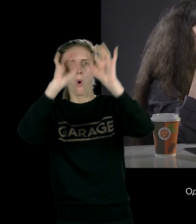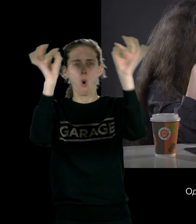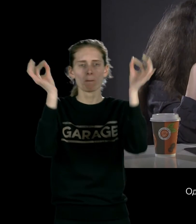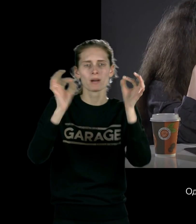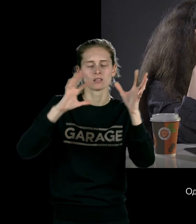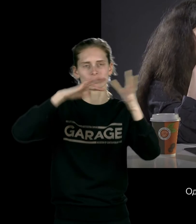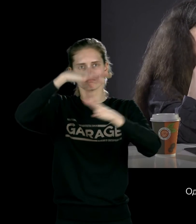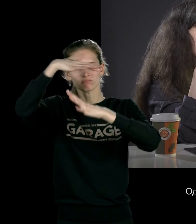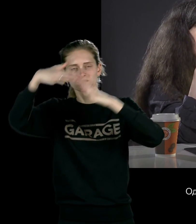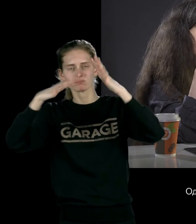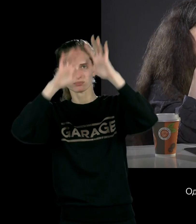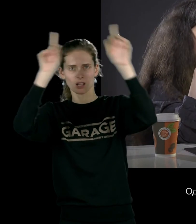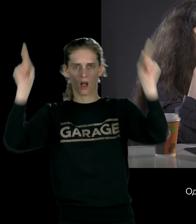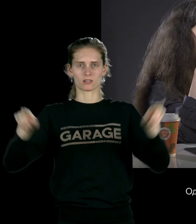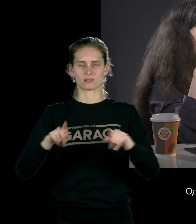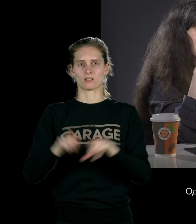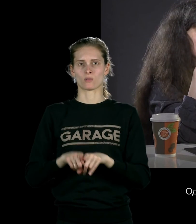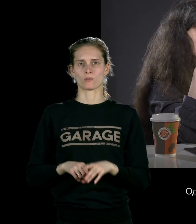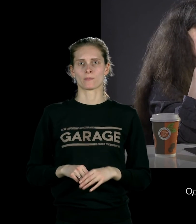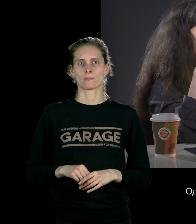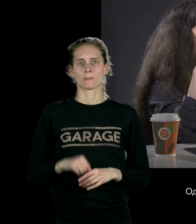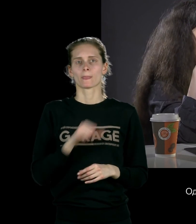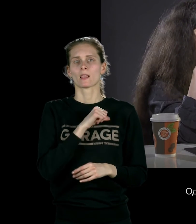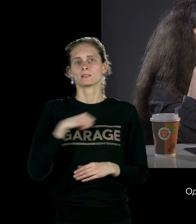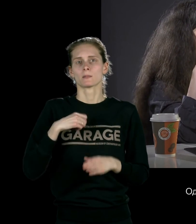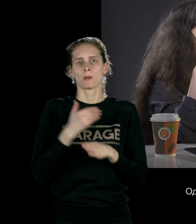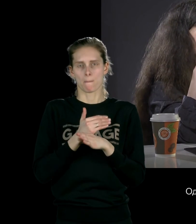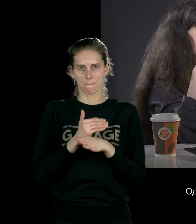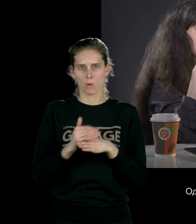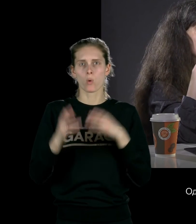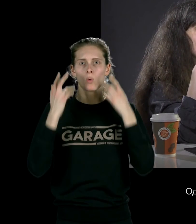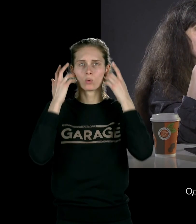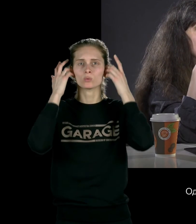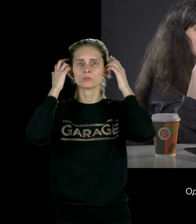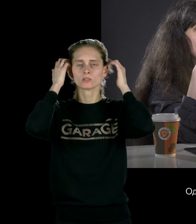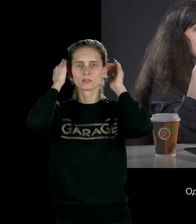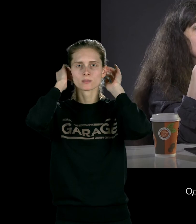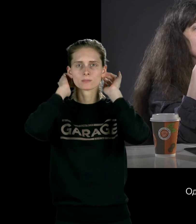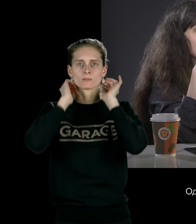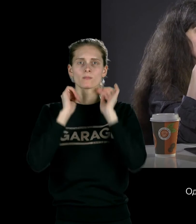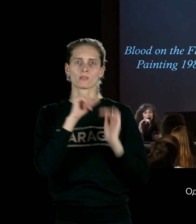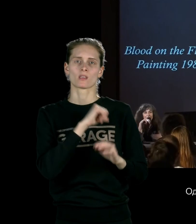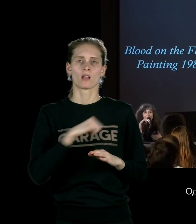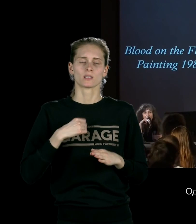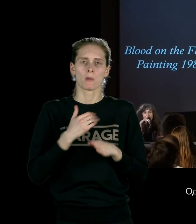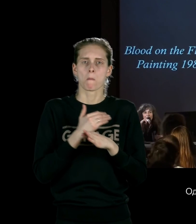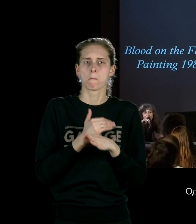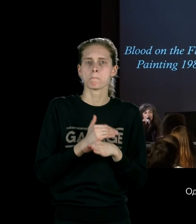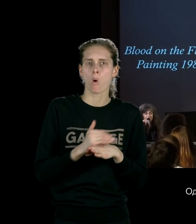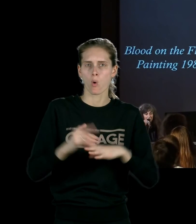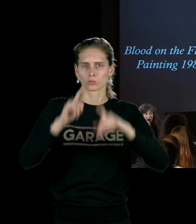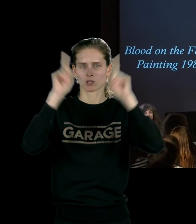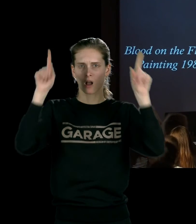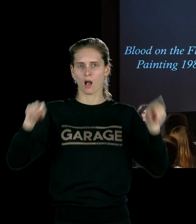из достаточно поздних, может быть, самых трагических работ Бекона, это, собственно говоря, вот эта работа, в которой тело не осталось, в которой остались только